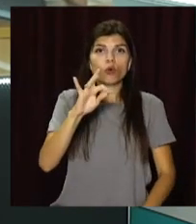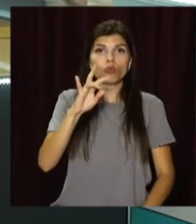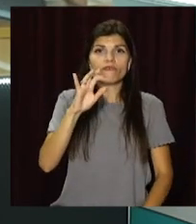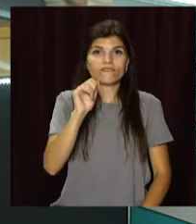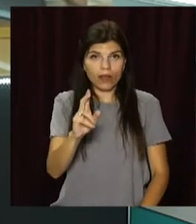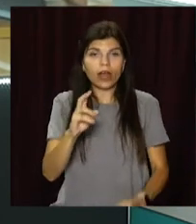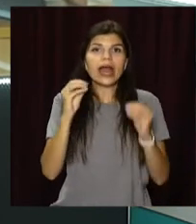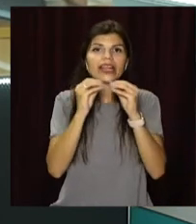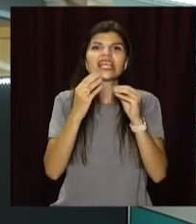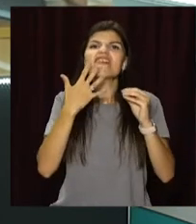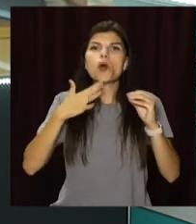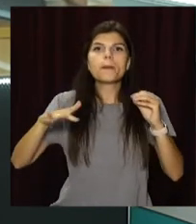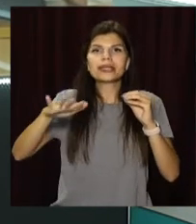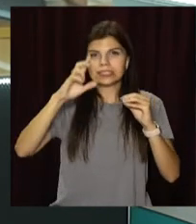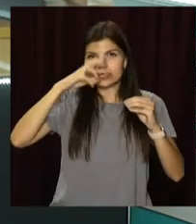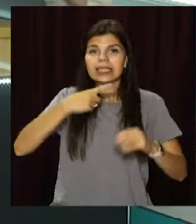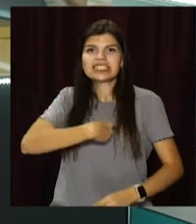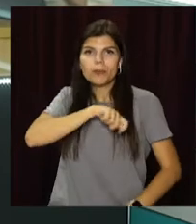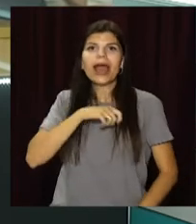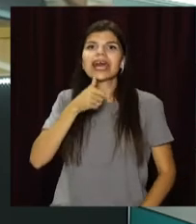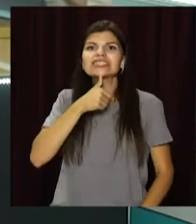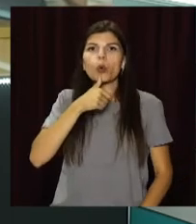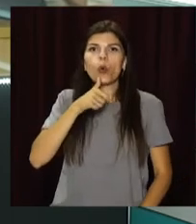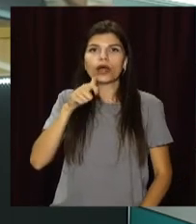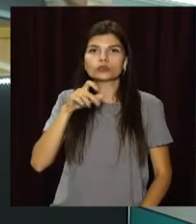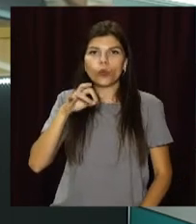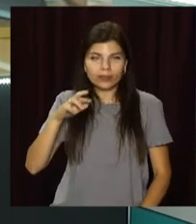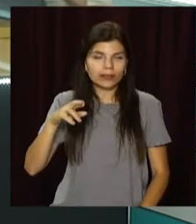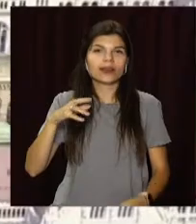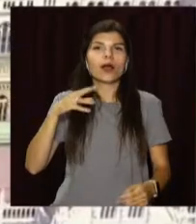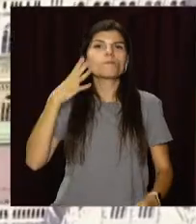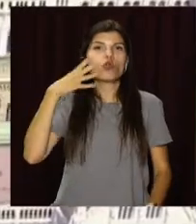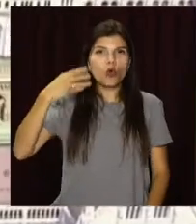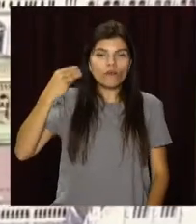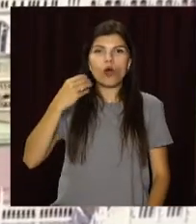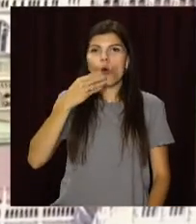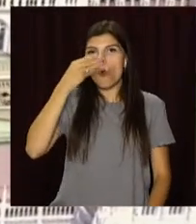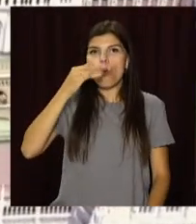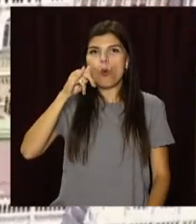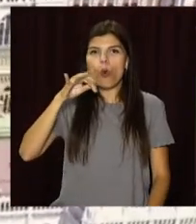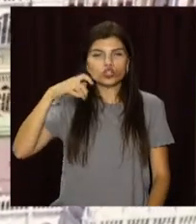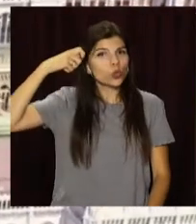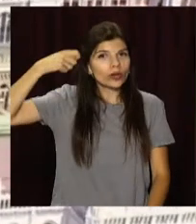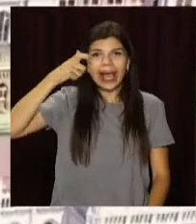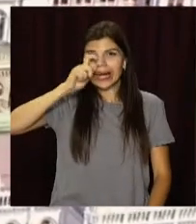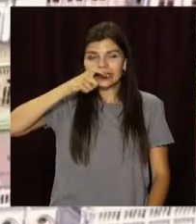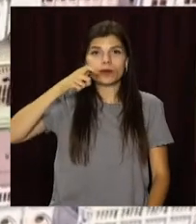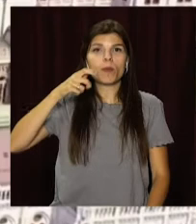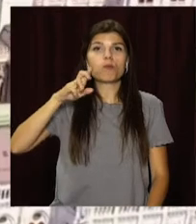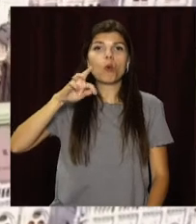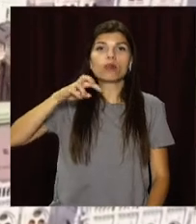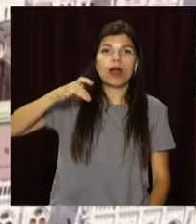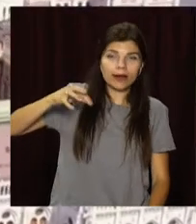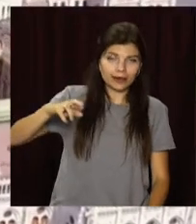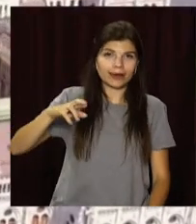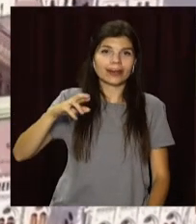10 європейських країн – Іспанія, Естонія, Австрія, Нідерланди, Молдова, Угорщина, Туреччина, Греція, Болгарія та